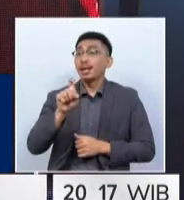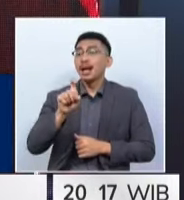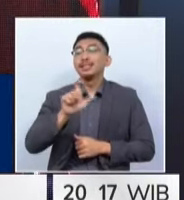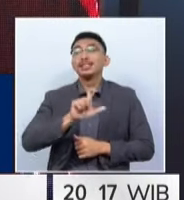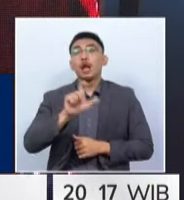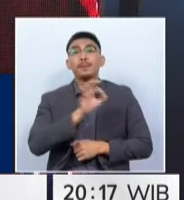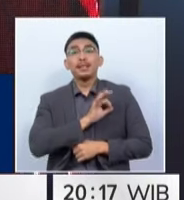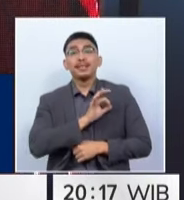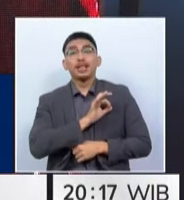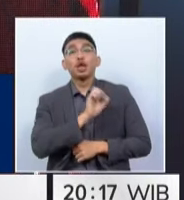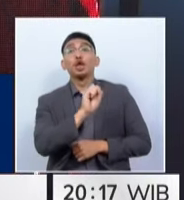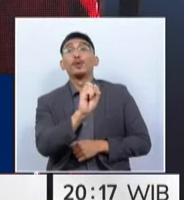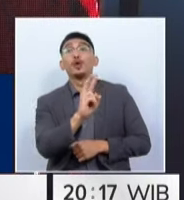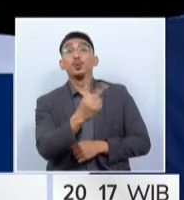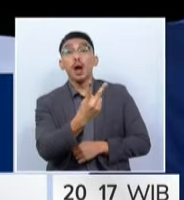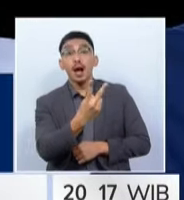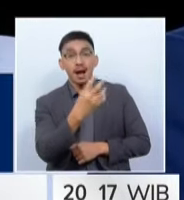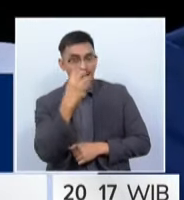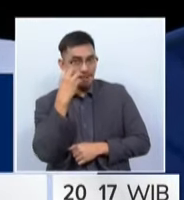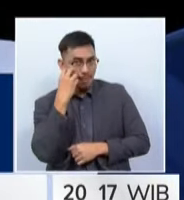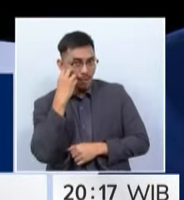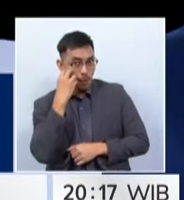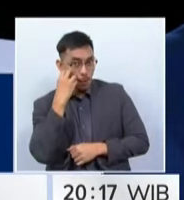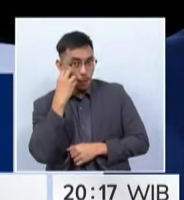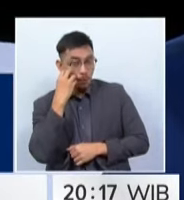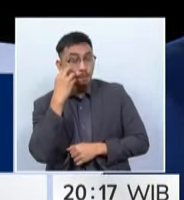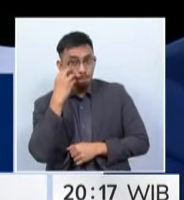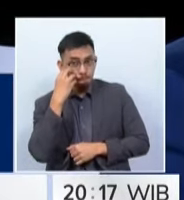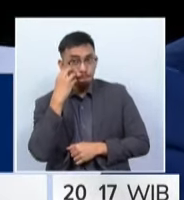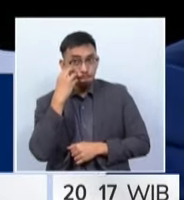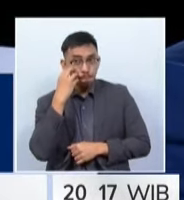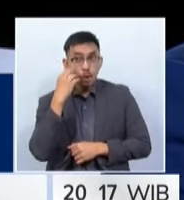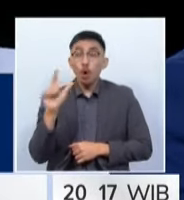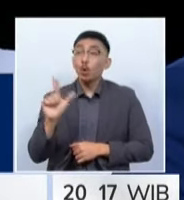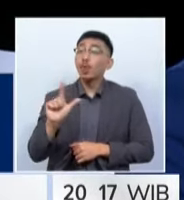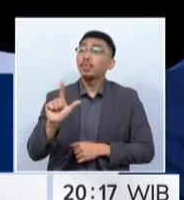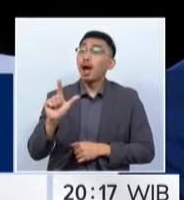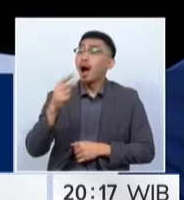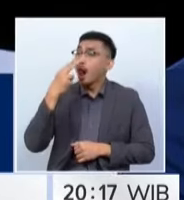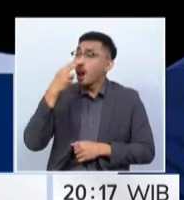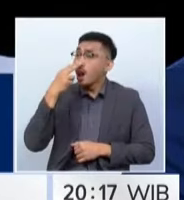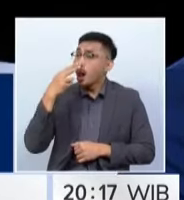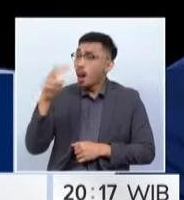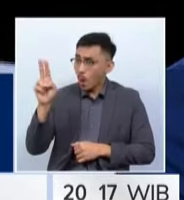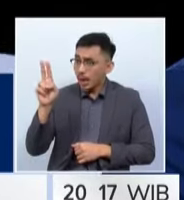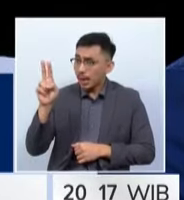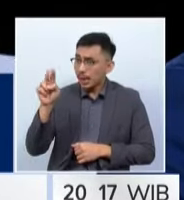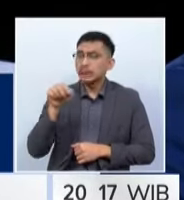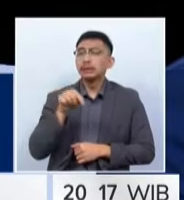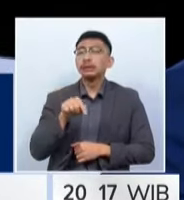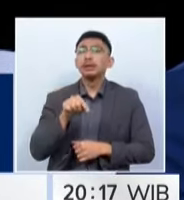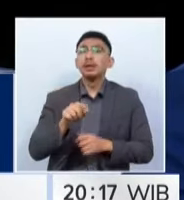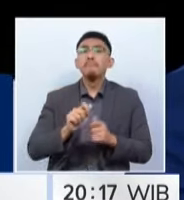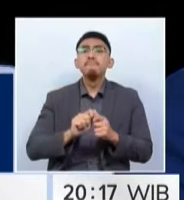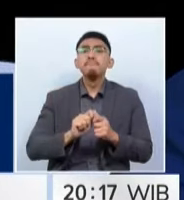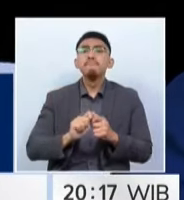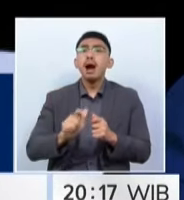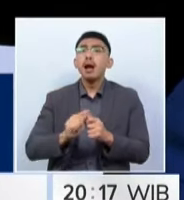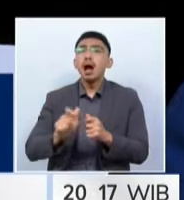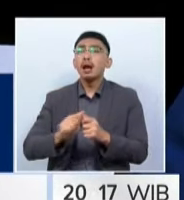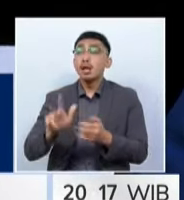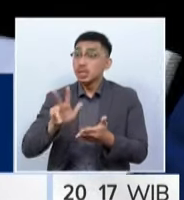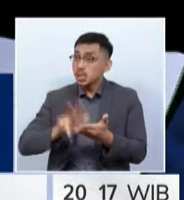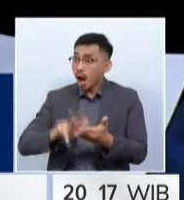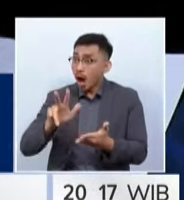Prabowo Subianto hutang luar negeri adalah instrumen pembayaran yang sah namun